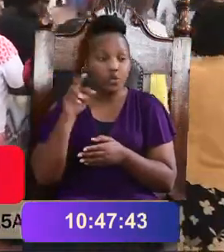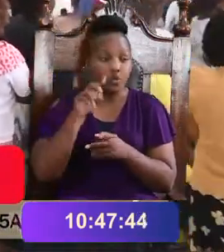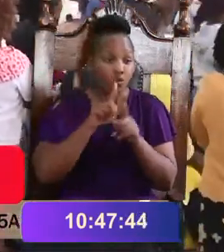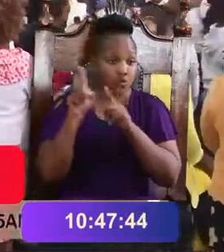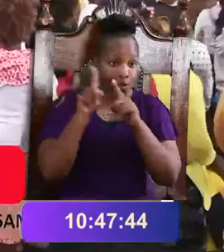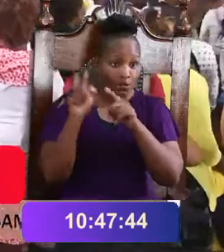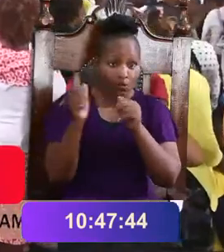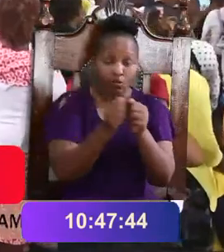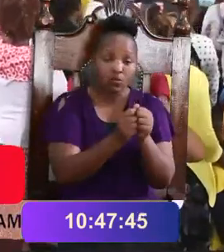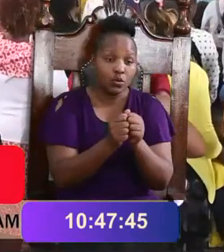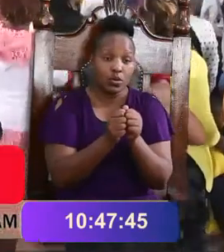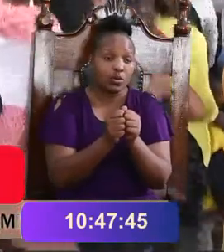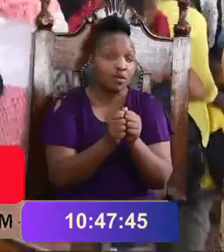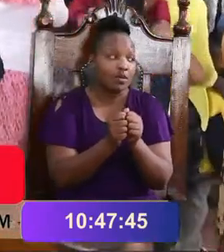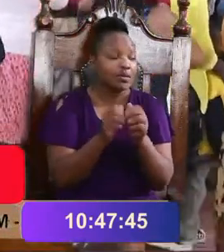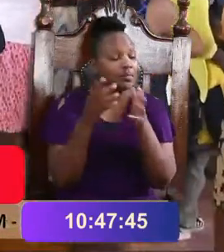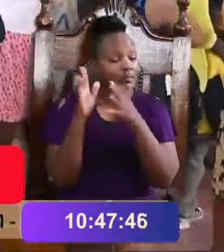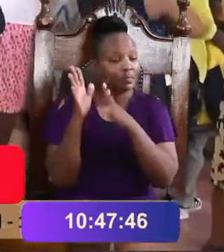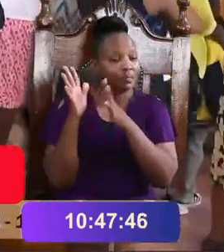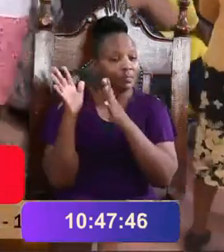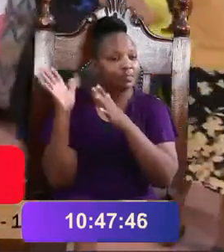Kwa hivyo tutakuwa pamoja nao.